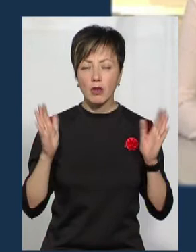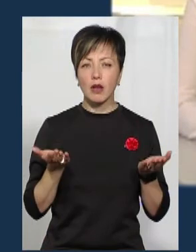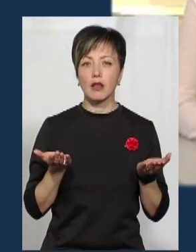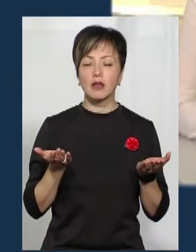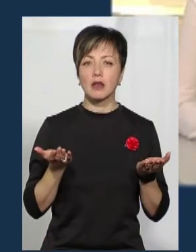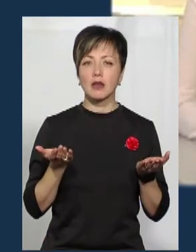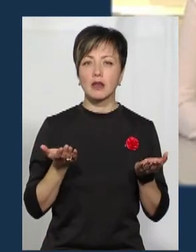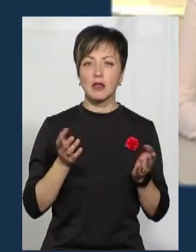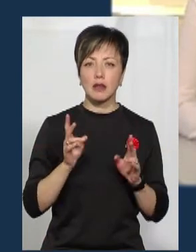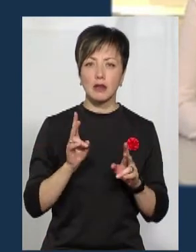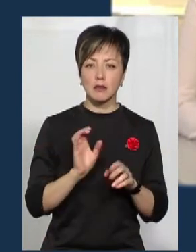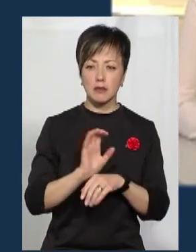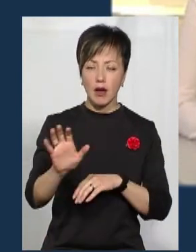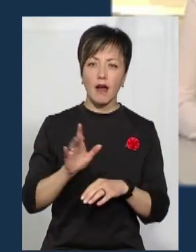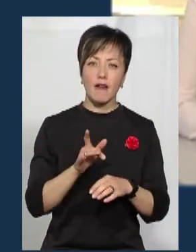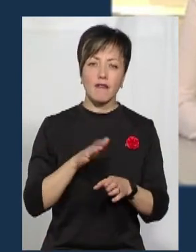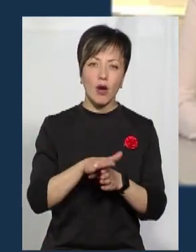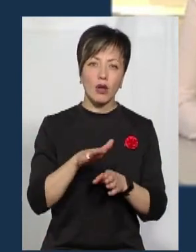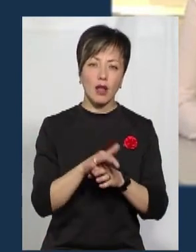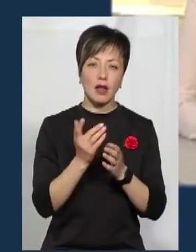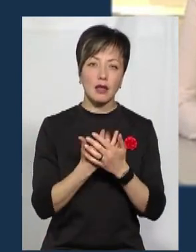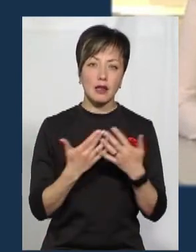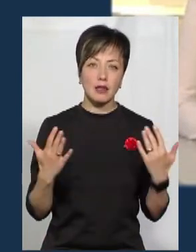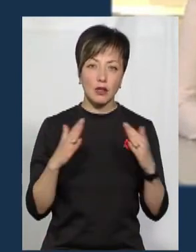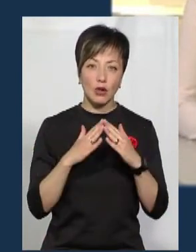виконання різних домових робіт.